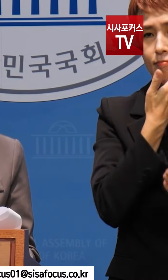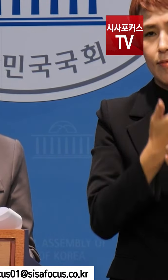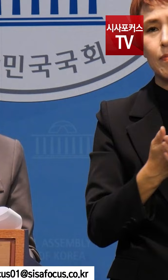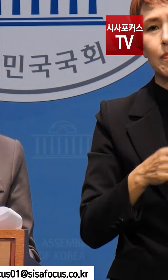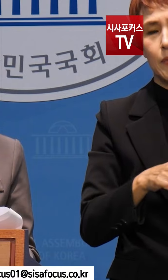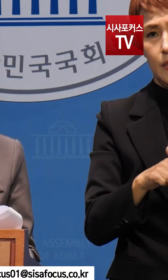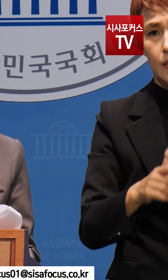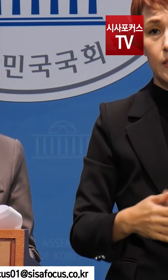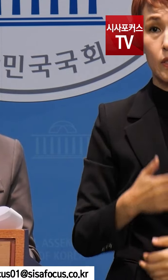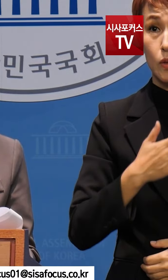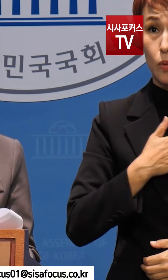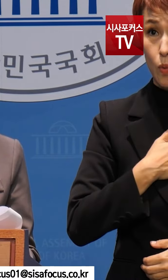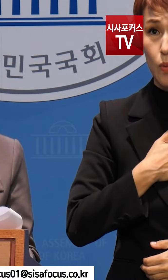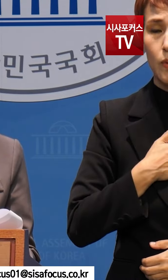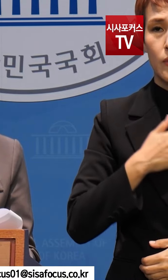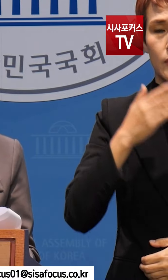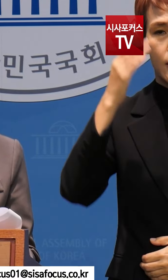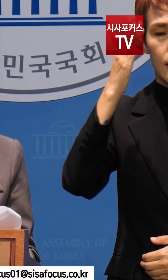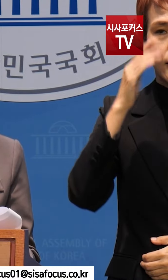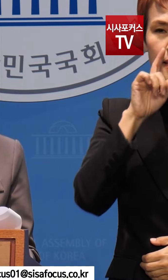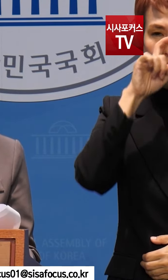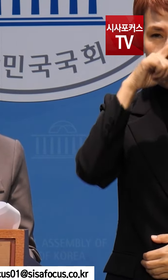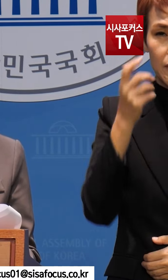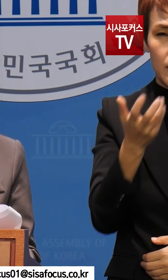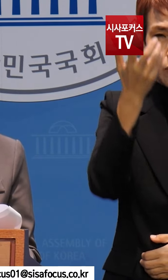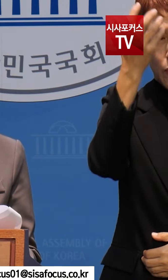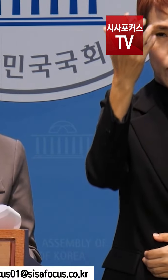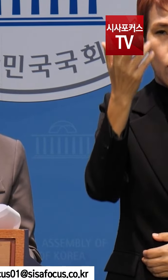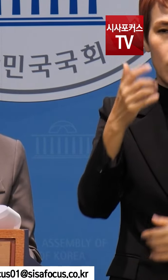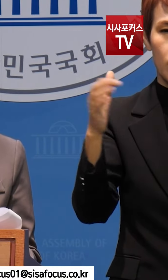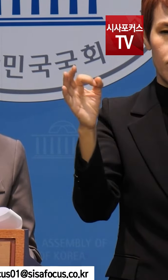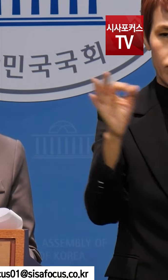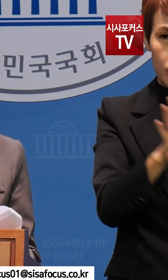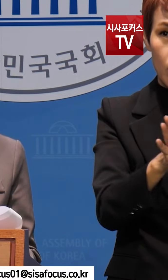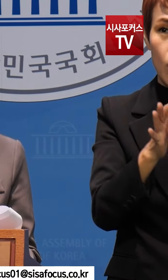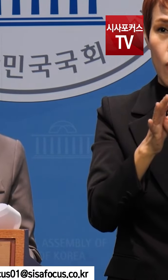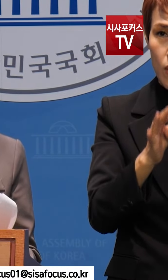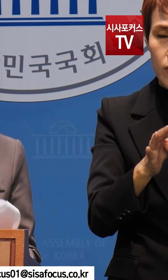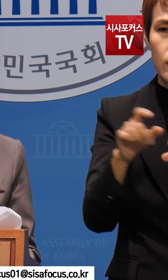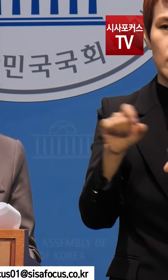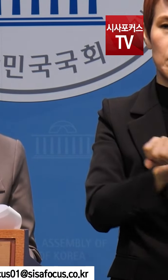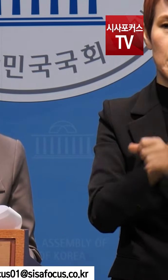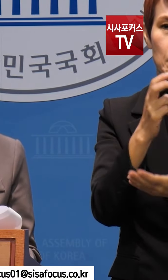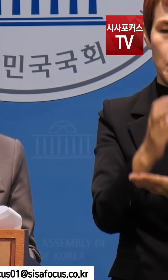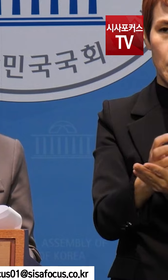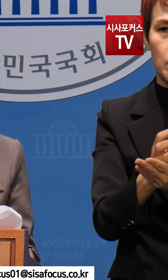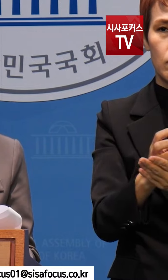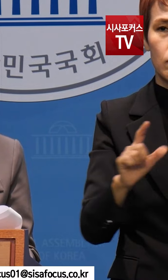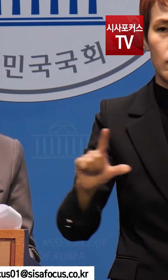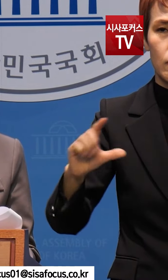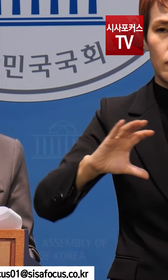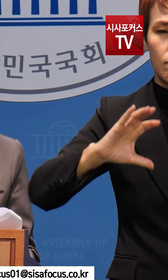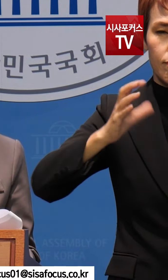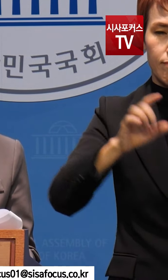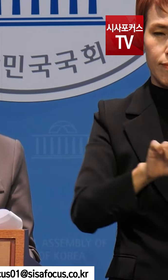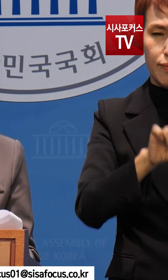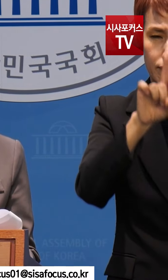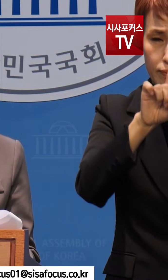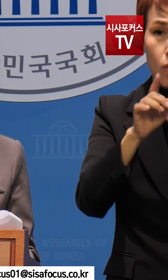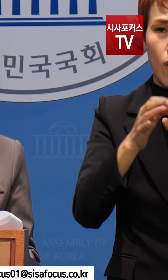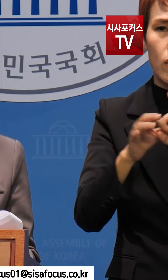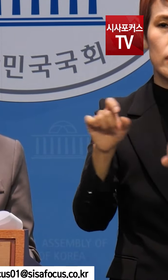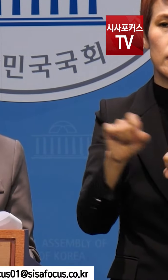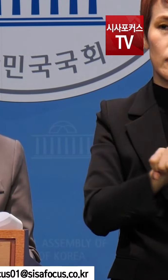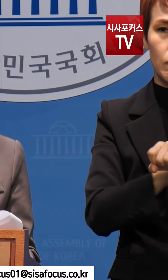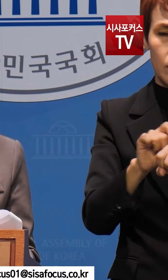앞으로 저 역시 탄소중립 산업 육성 및 경쟁력 강화에 관한 특별 조치 법안 기후 투기 신설 법안 산업 당지